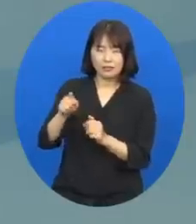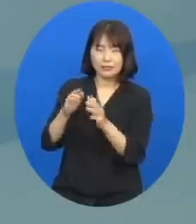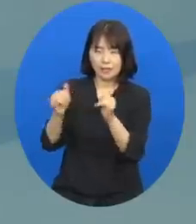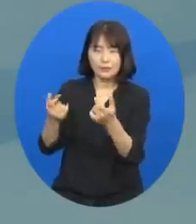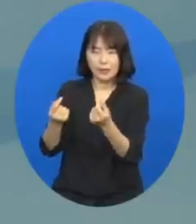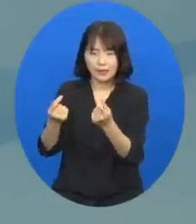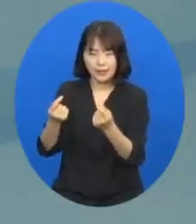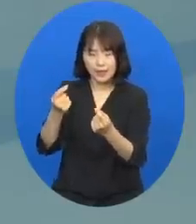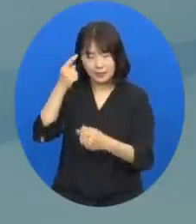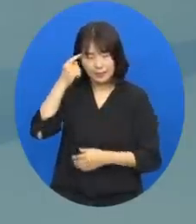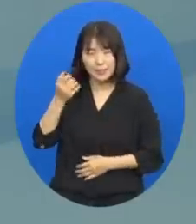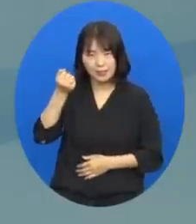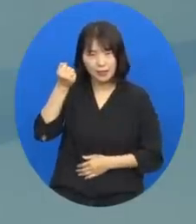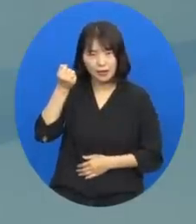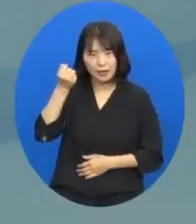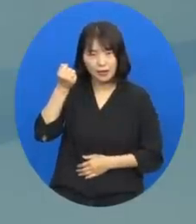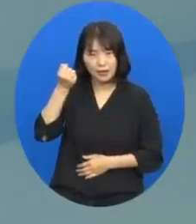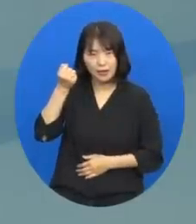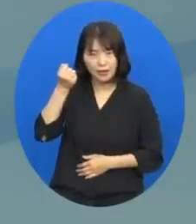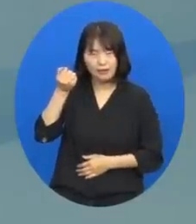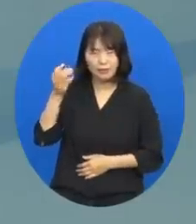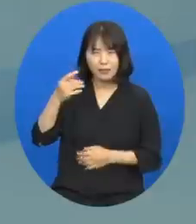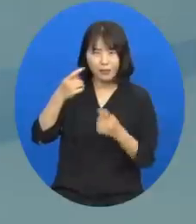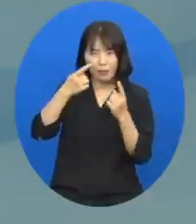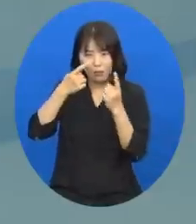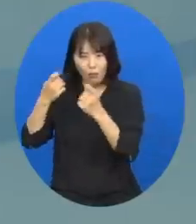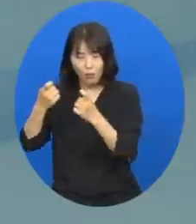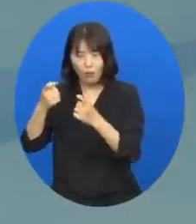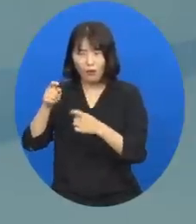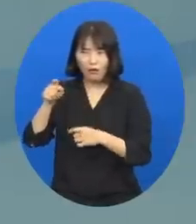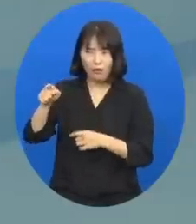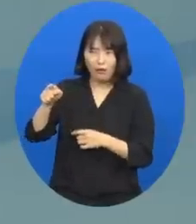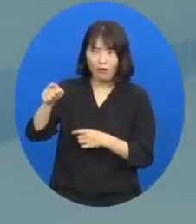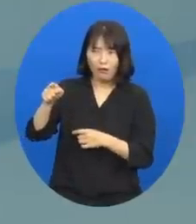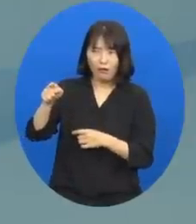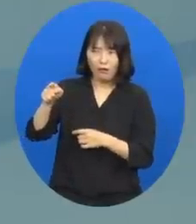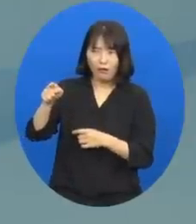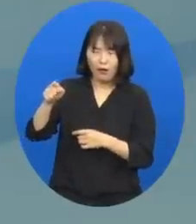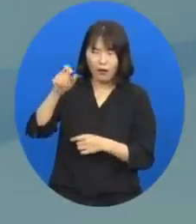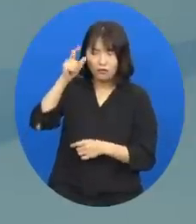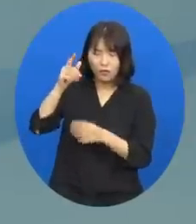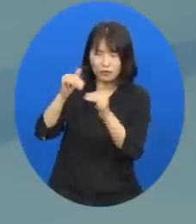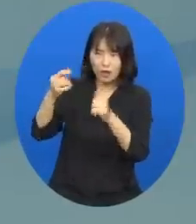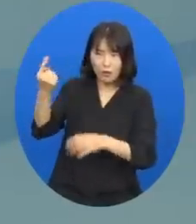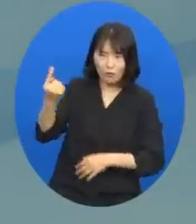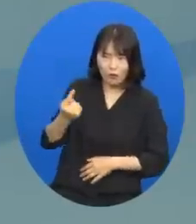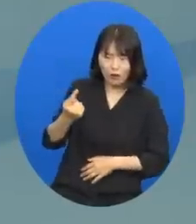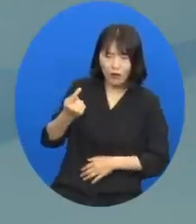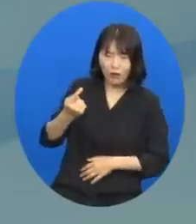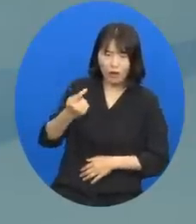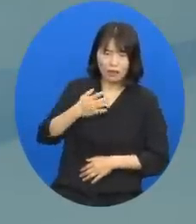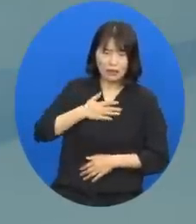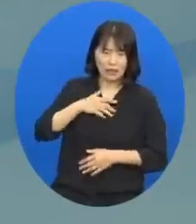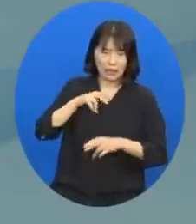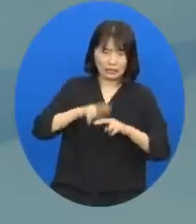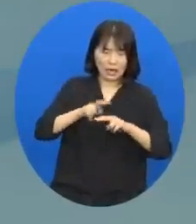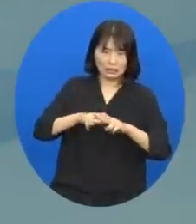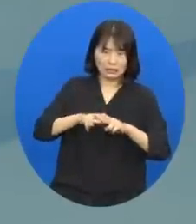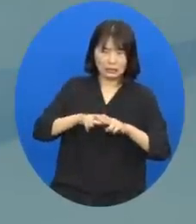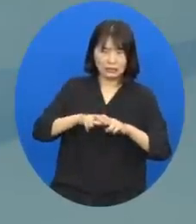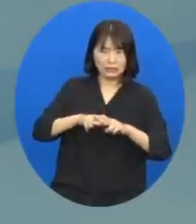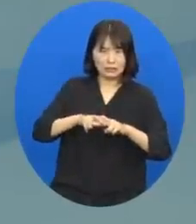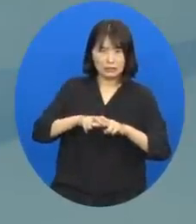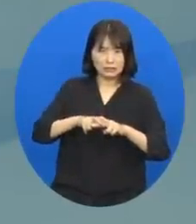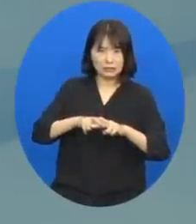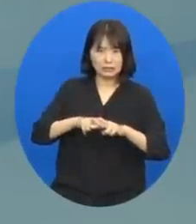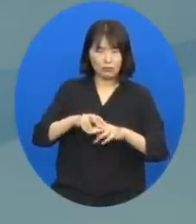순간 유혹이 왔을까 했을까요 2분이 왔다가 내화 위험해지는 것은 아닐까 두려움이 들 수 있죠